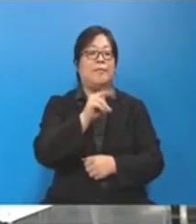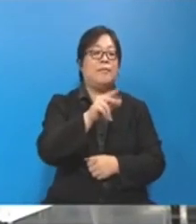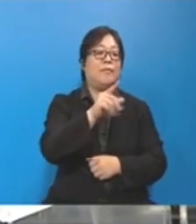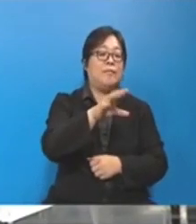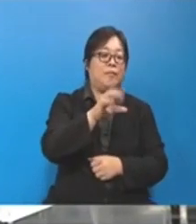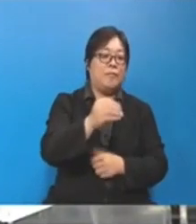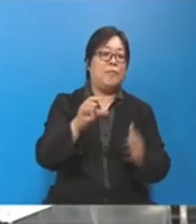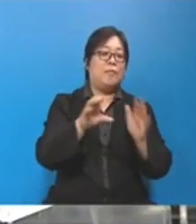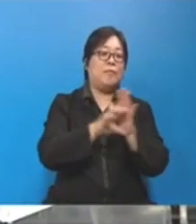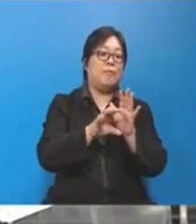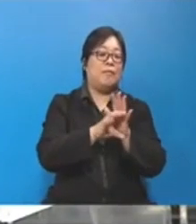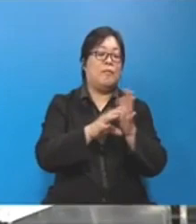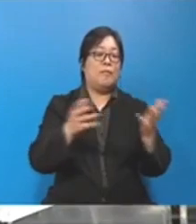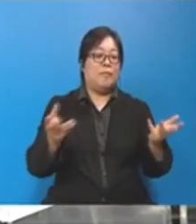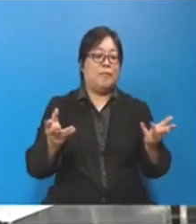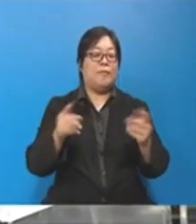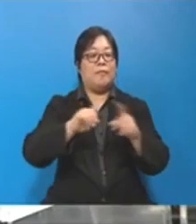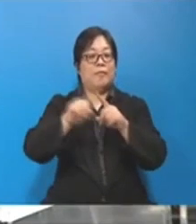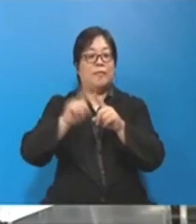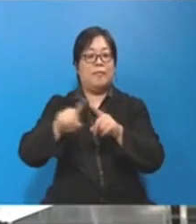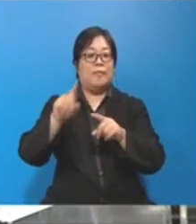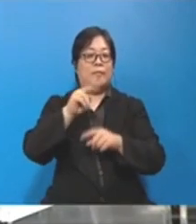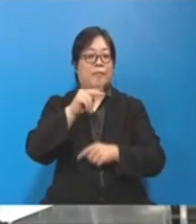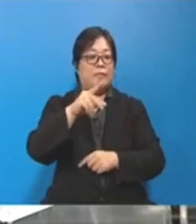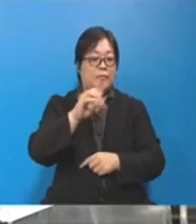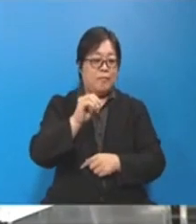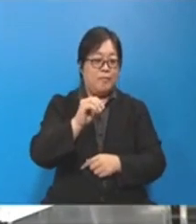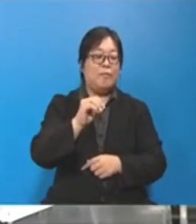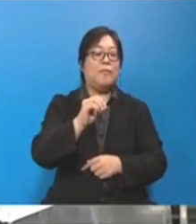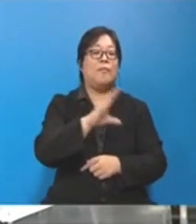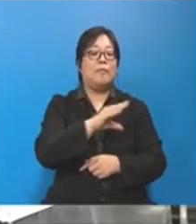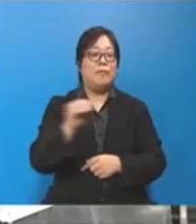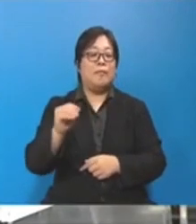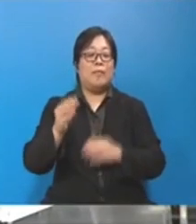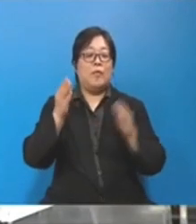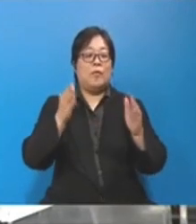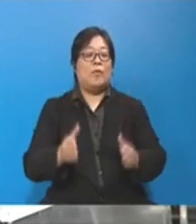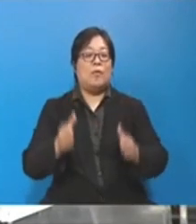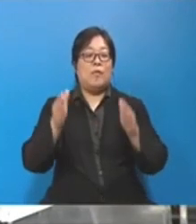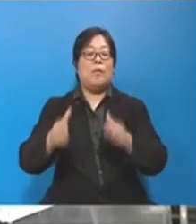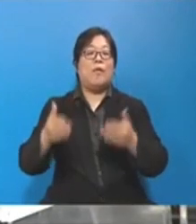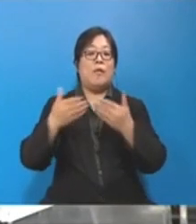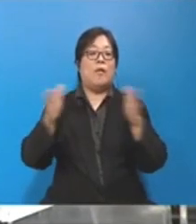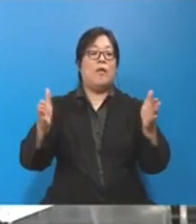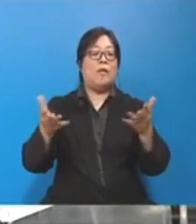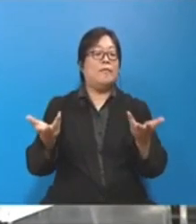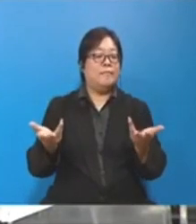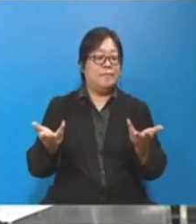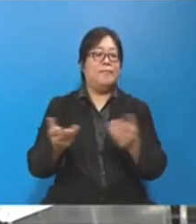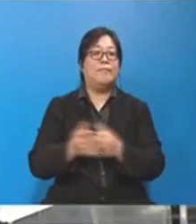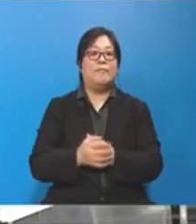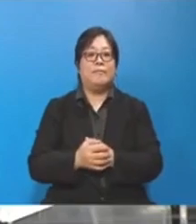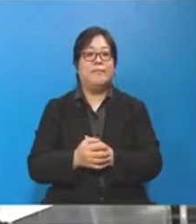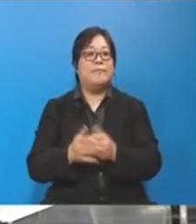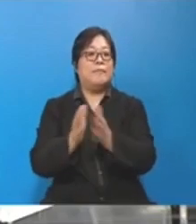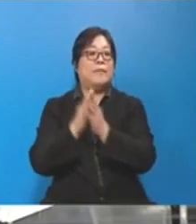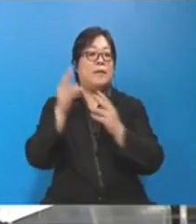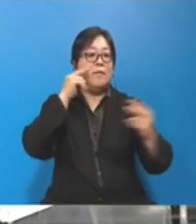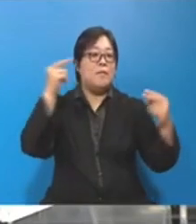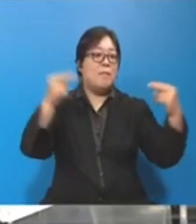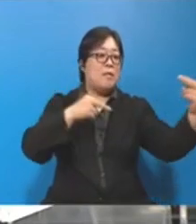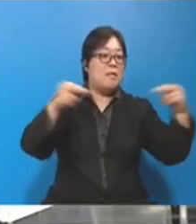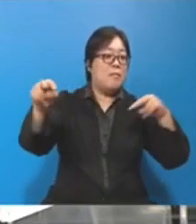kerajaan seperti nangka woman organization enjoy dan juga orang-orang awam bagi mendapatkan pandangan